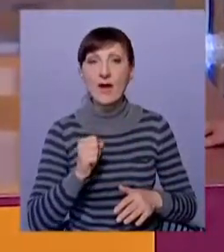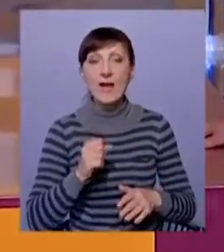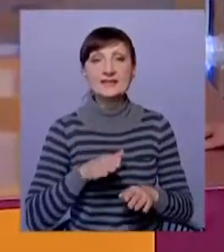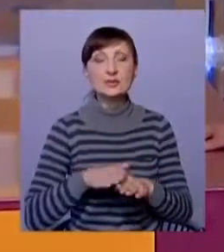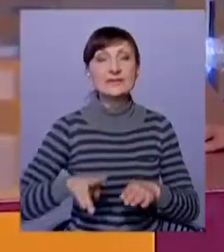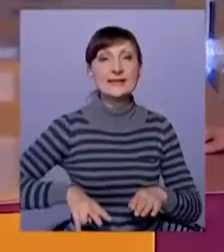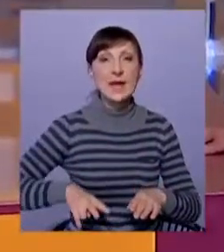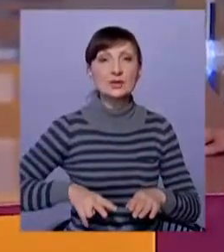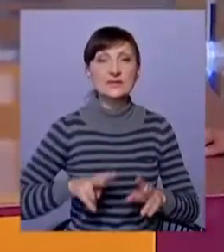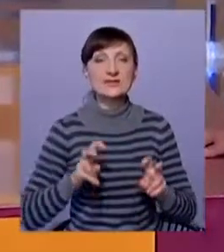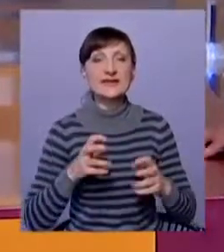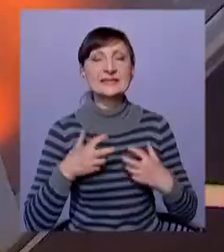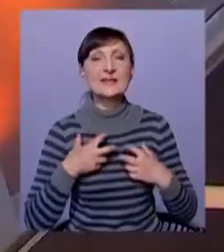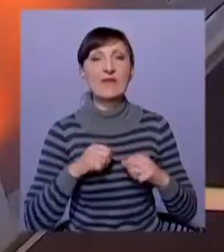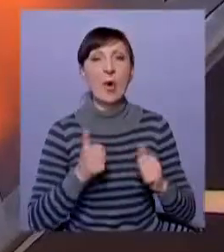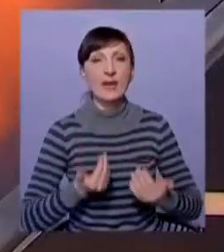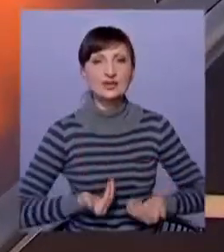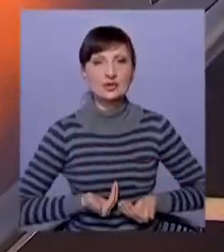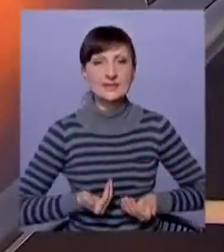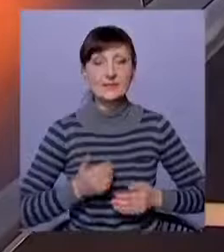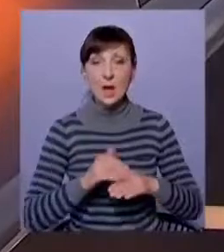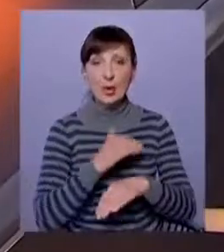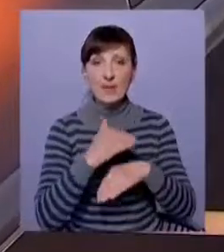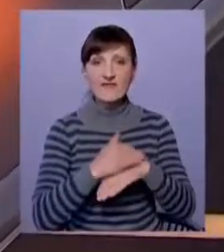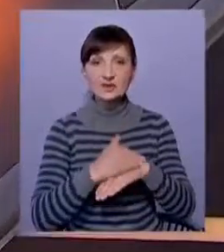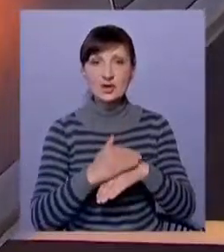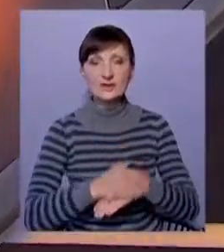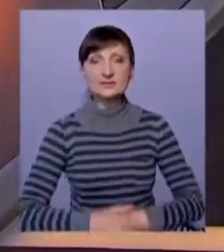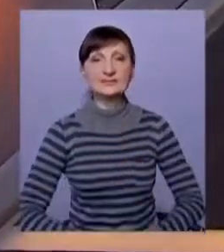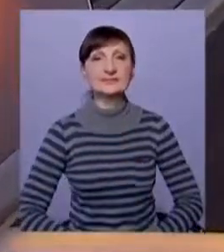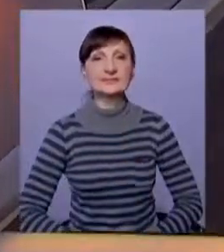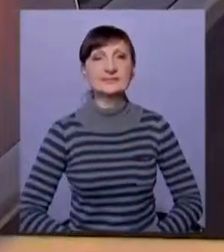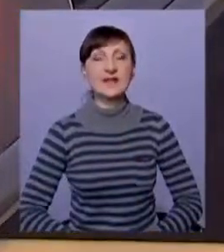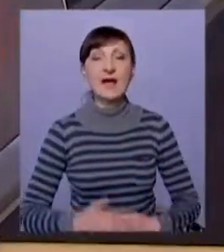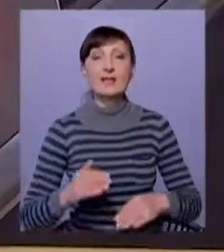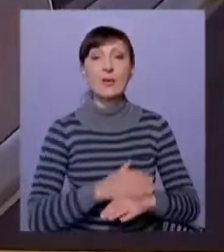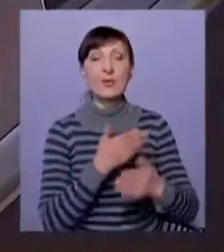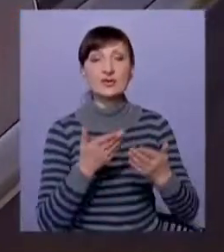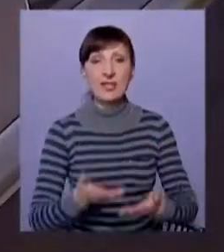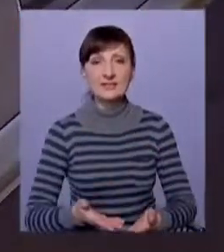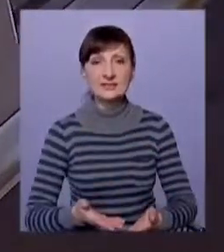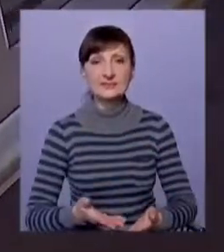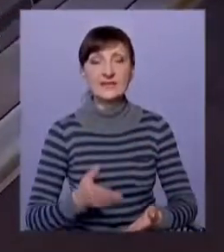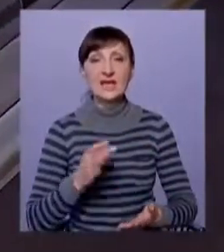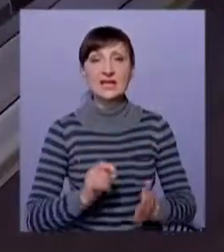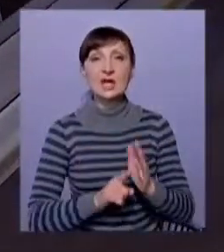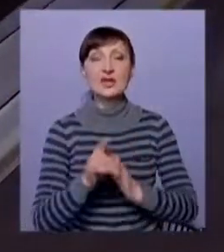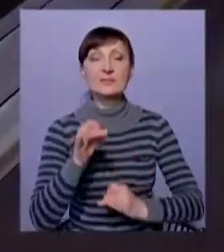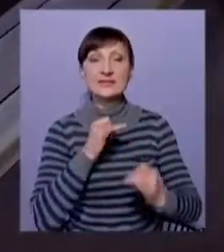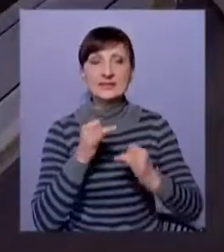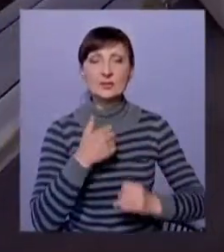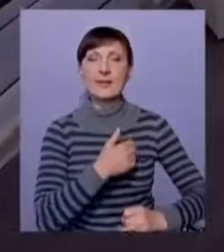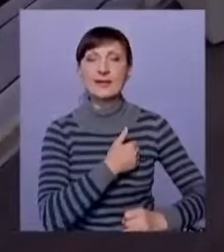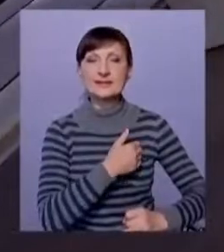центра здорового образа жизни. Добрый вечер. Добрый вечер. Прежде всего, добро пожаловать. И начать беседу хотелось бы